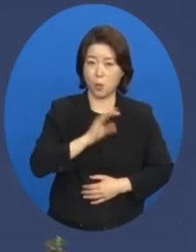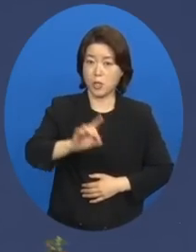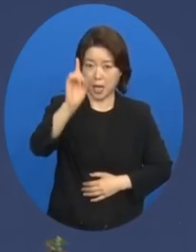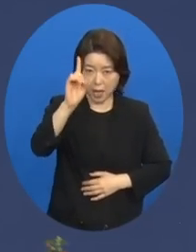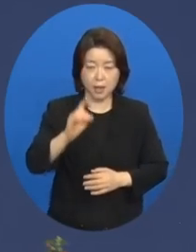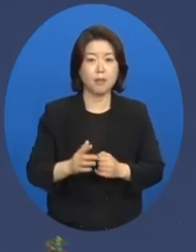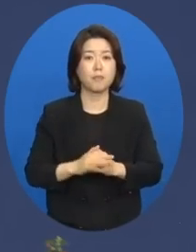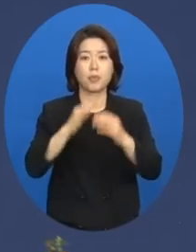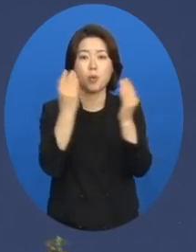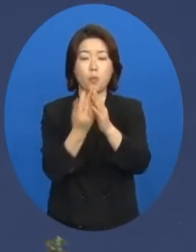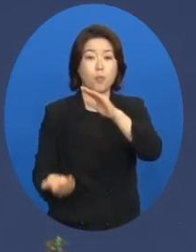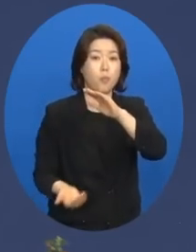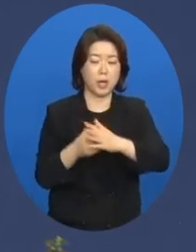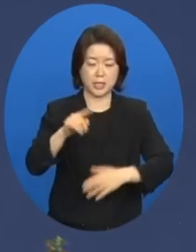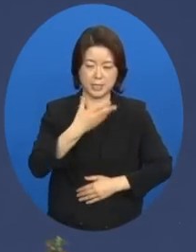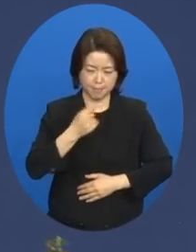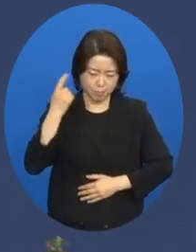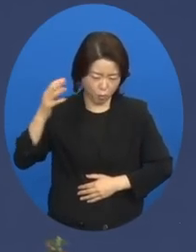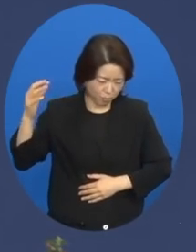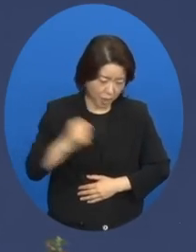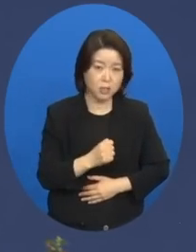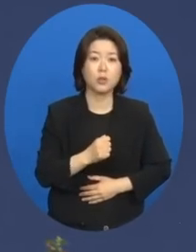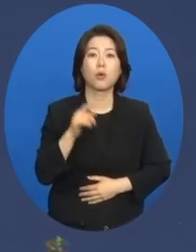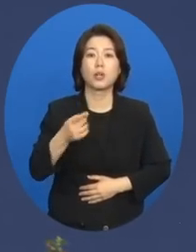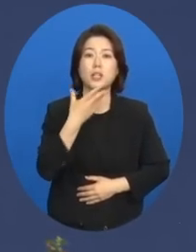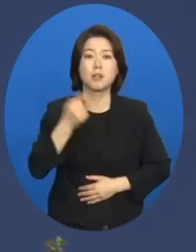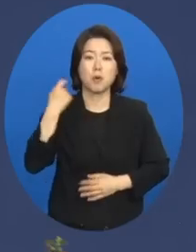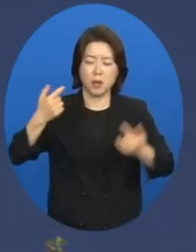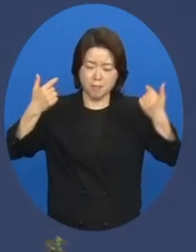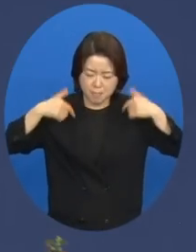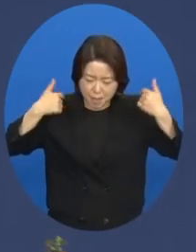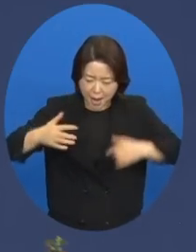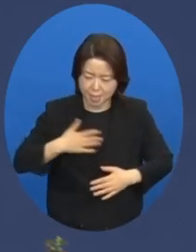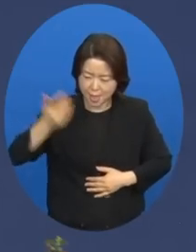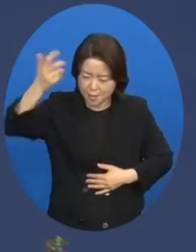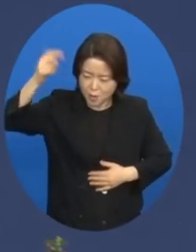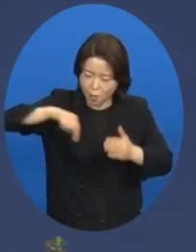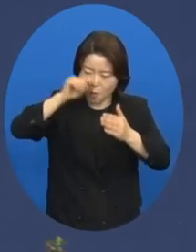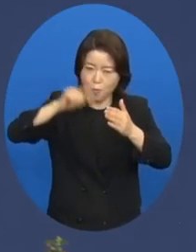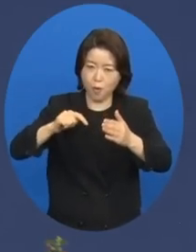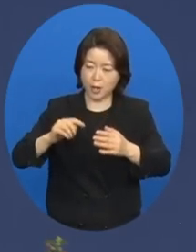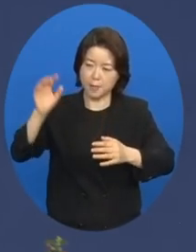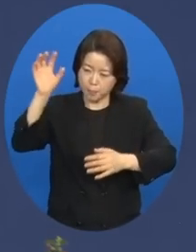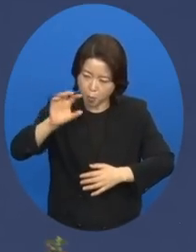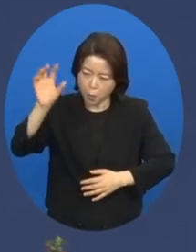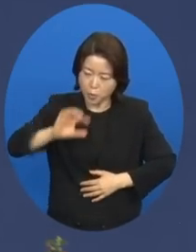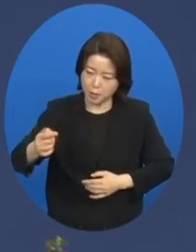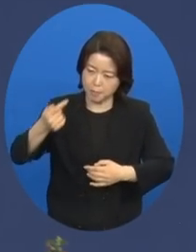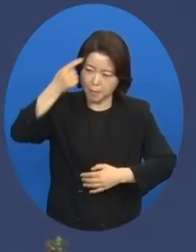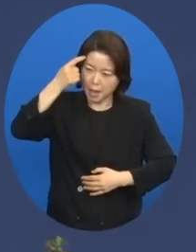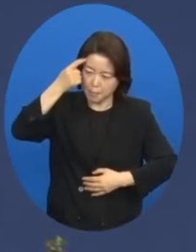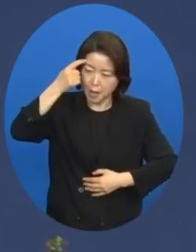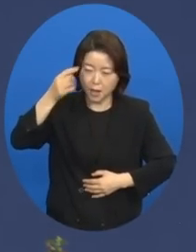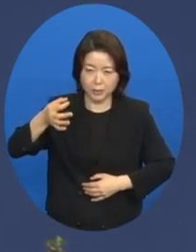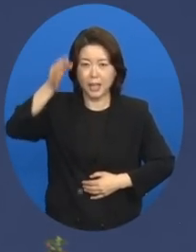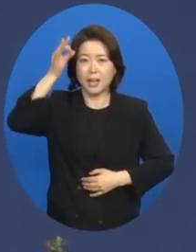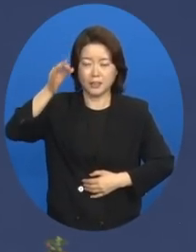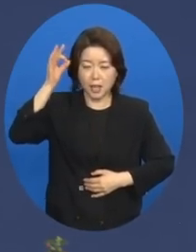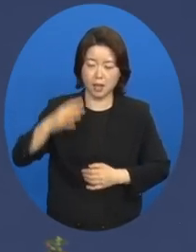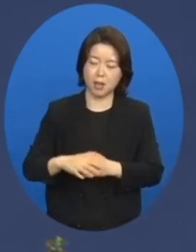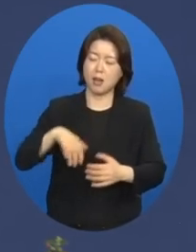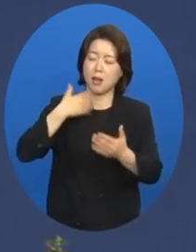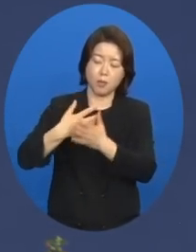가지만 완성된 이 복음을 가지고 이 복음을 날마다 내 영혼 안에 되새기게 하고 생각나게 하고 감동하게 하시고